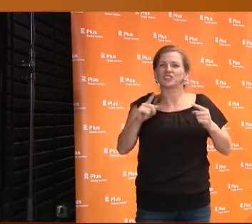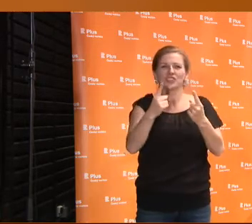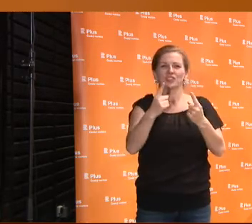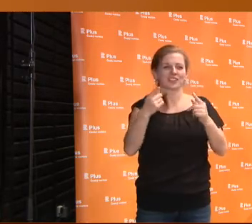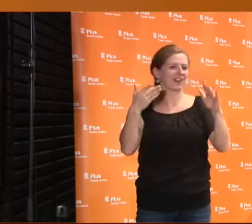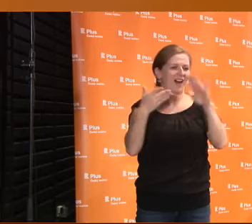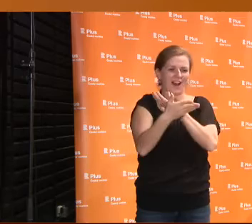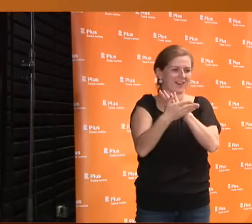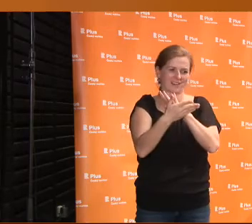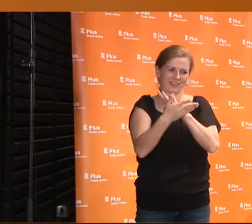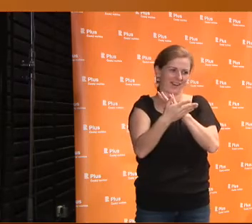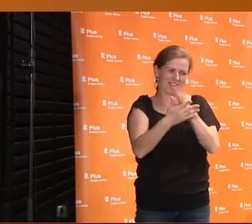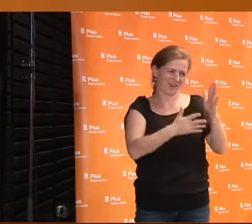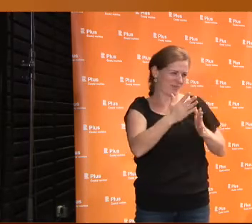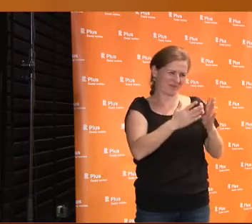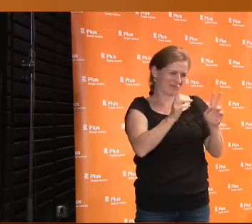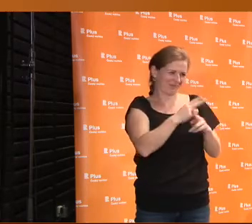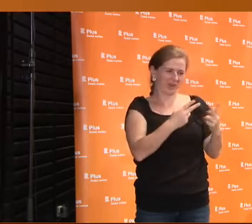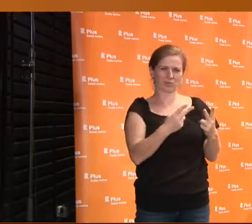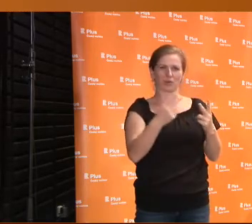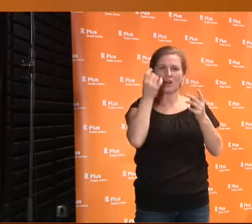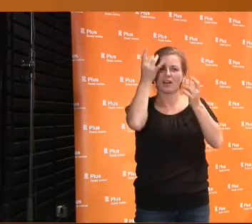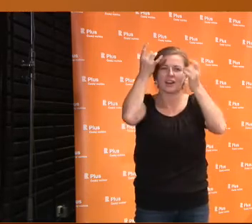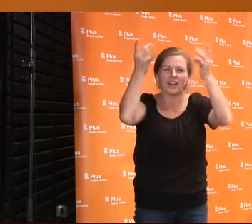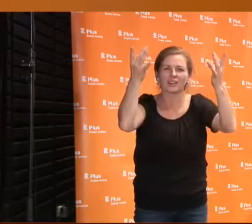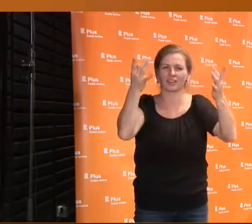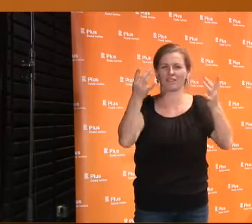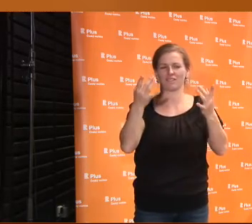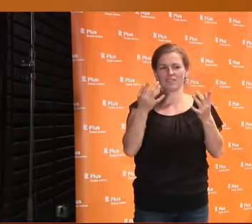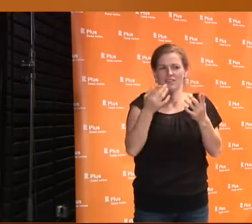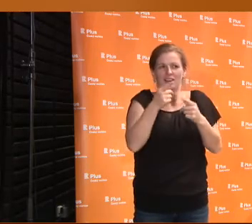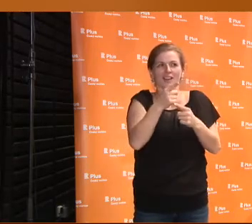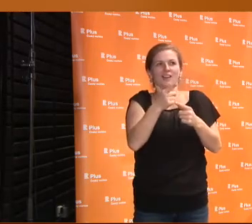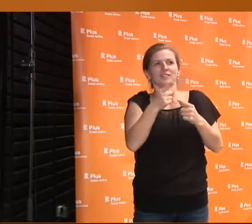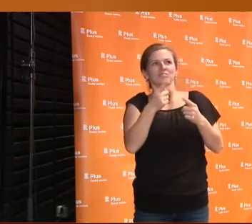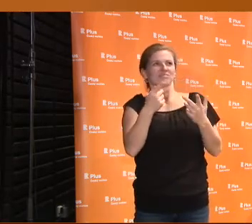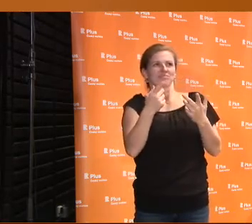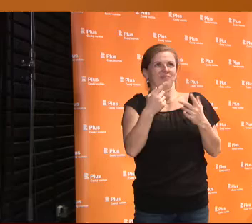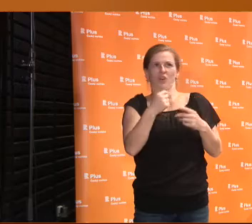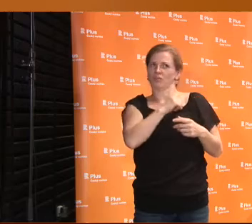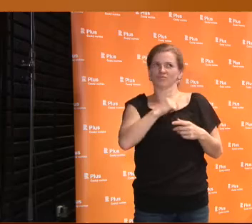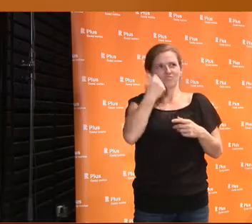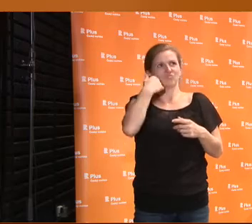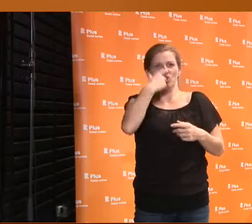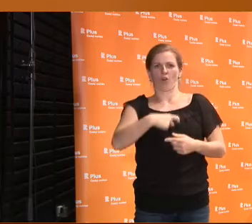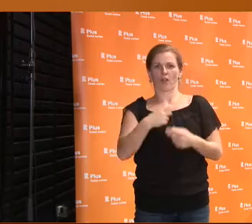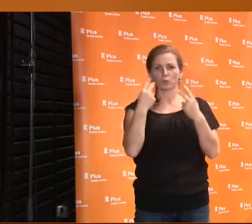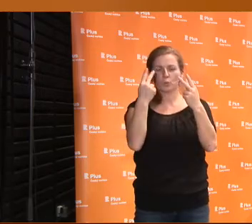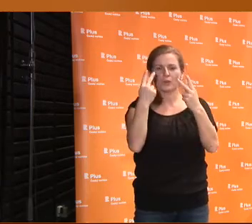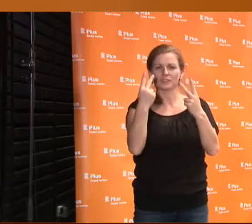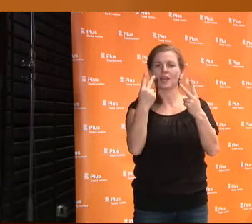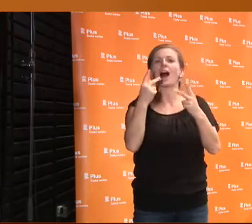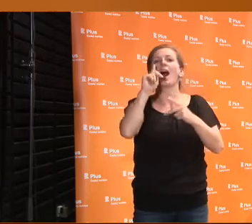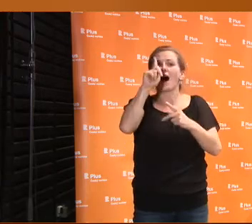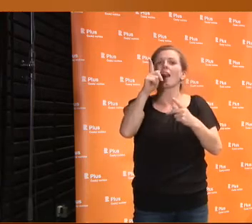činnost, ale bude ovlivněná, to už tady několikrát padlo. My se musíme naučit v tom novém světě, v té nové dimenzi, která se otevřela, a digitální svět je nová dimenze,